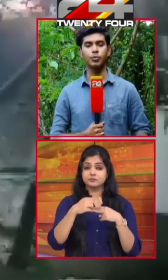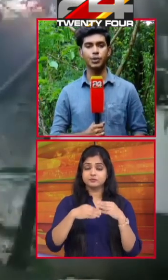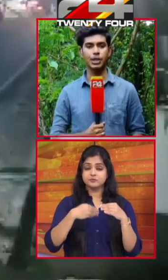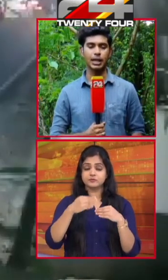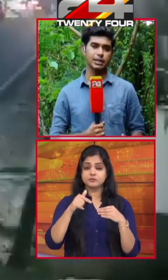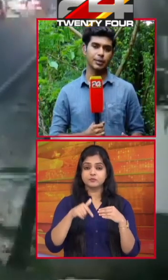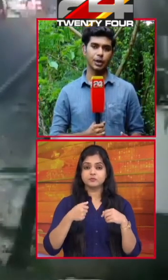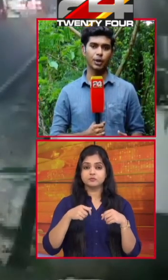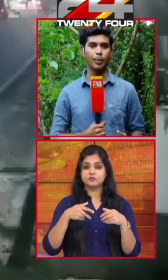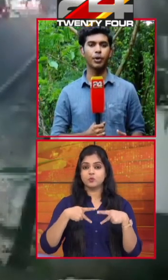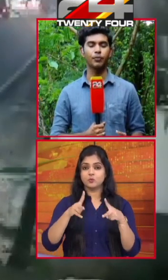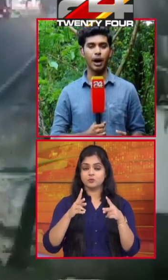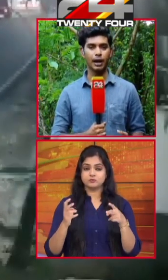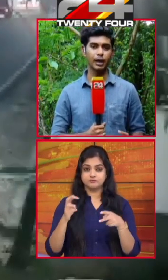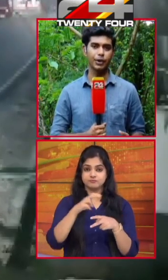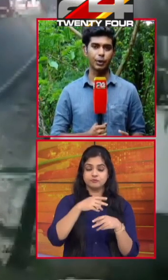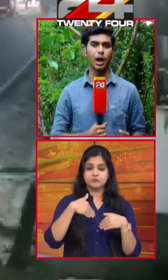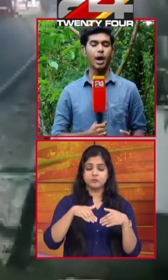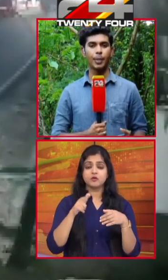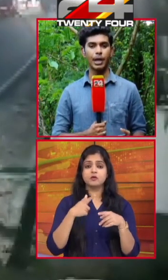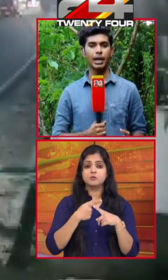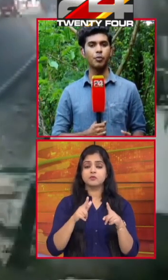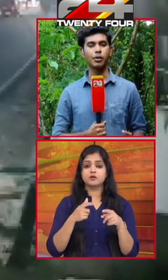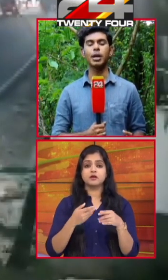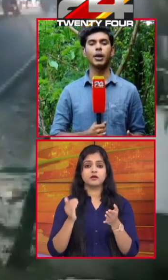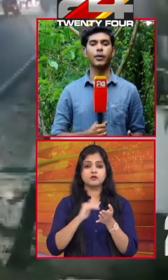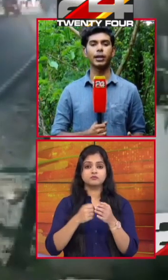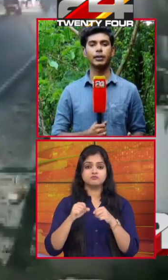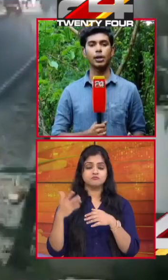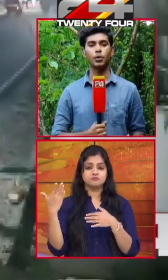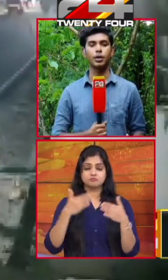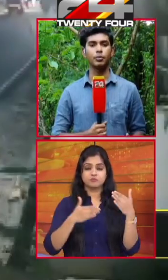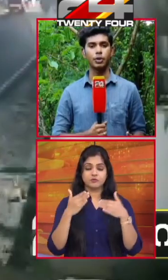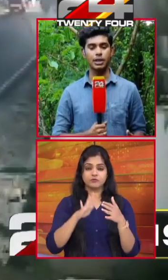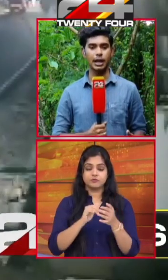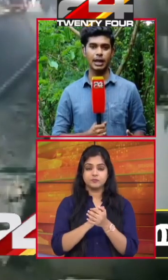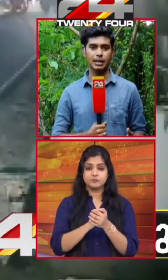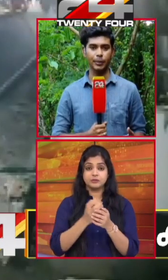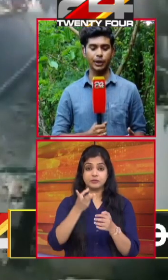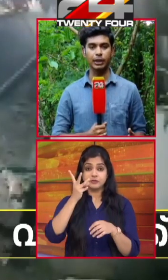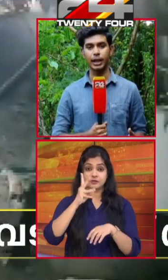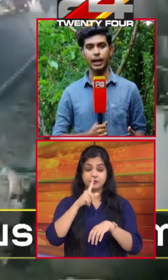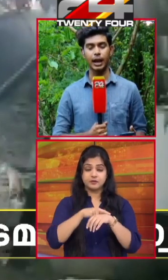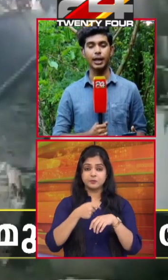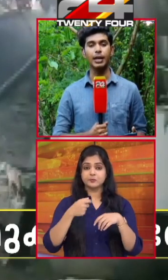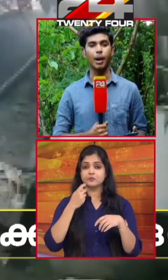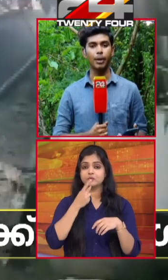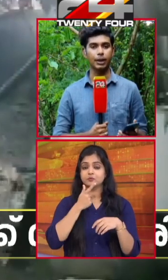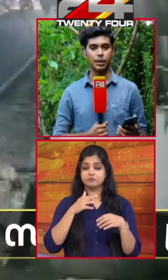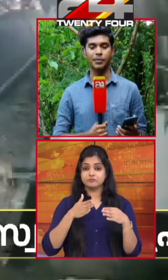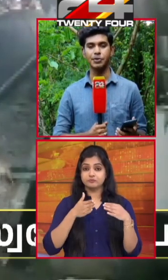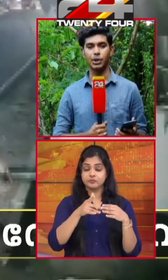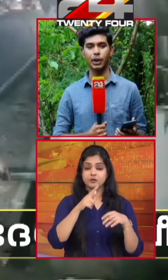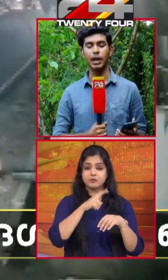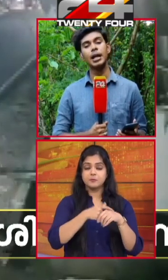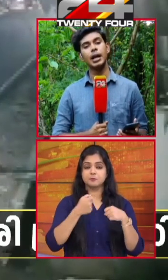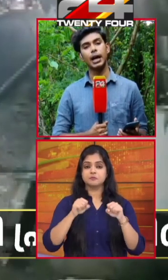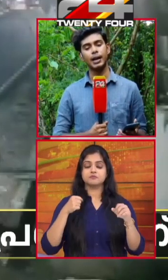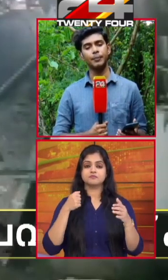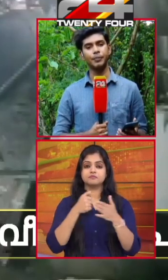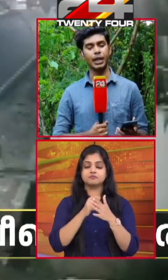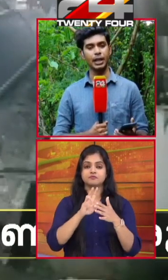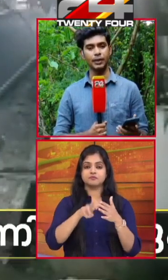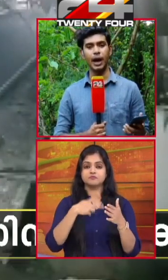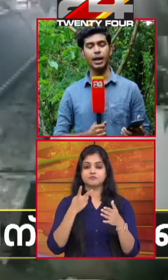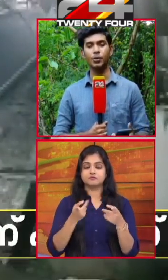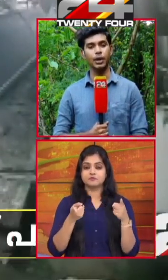ഇത്തരത്തിൽ റോഡ് മുറിച്ചു കടക്കാൻ ശ്രമിക്കുന്നു, അപ്പോഴും വാഹനങ്ങൾ വരുന്നു. പിന്നീട് മൂന്നാം തവണ ഇത്തരത്തിൽ റോഡ് മുറിച്ചു കടക്കാൻ ശ്രമിക്കുന്നതിനിടയിലാണ് ഈ അപകടം സംഭവിച്ചിട്ടുള്ളത്.